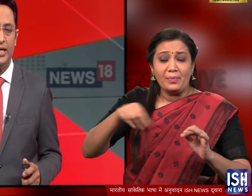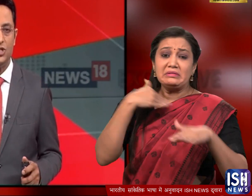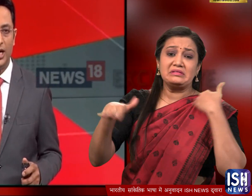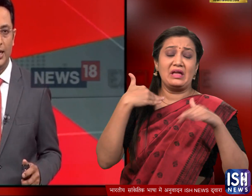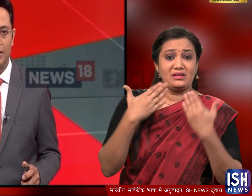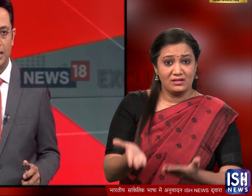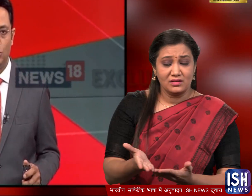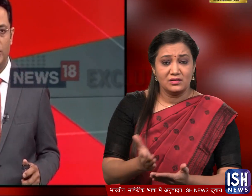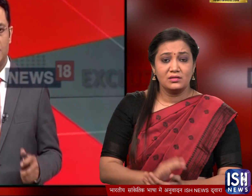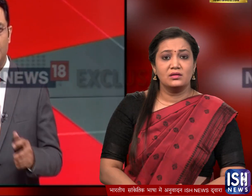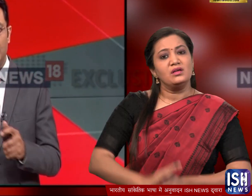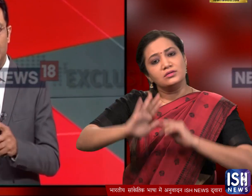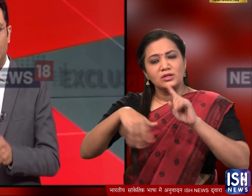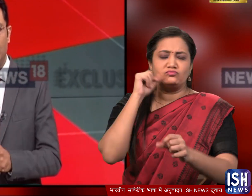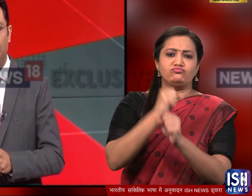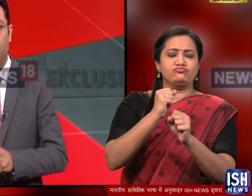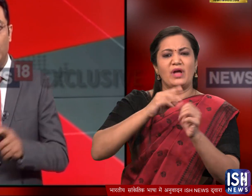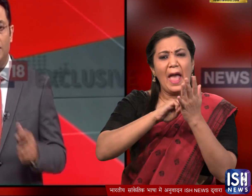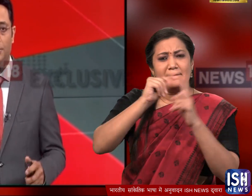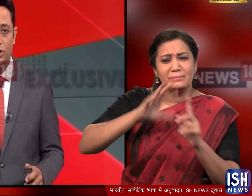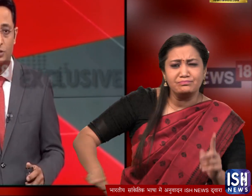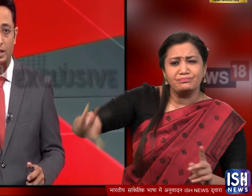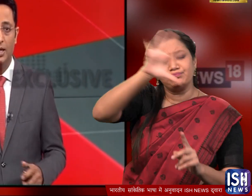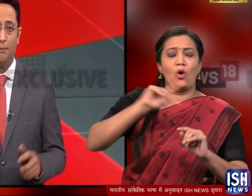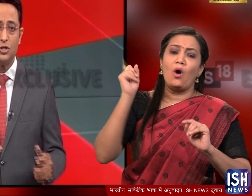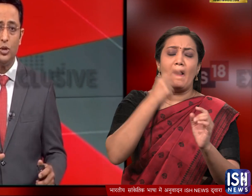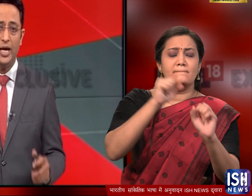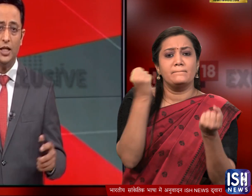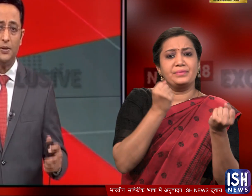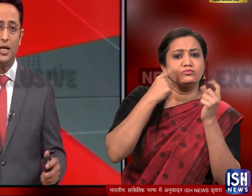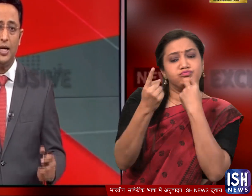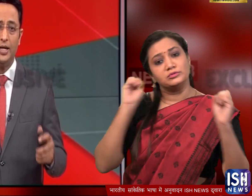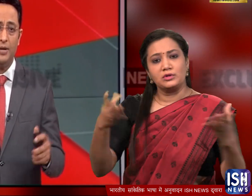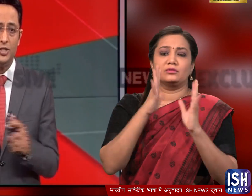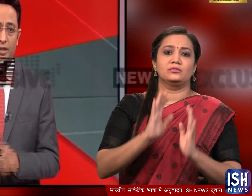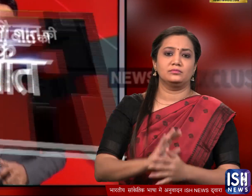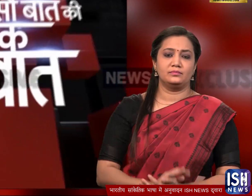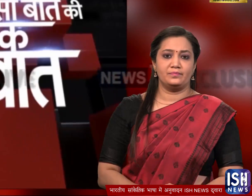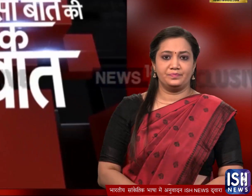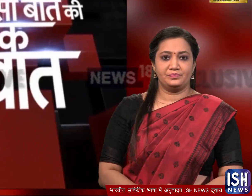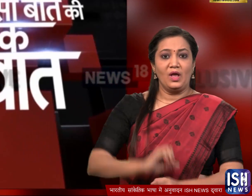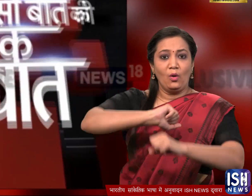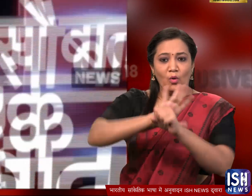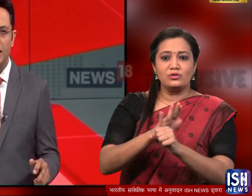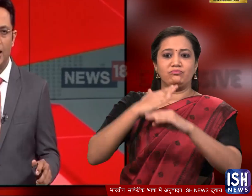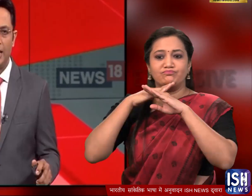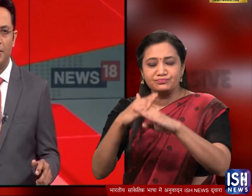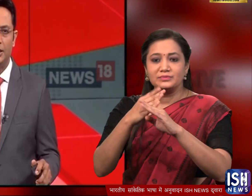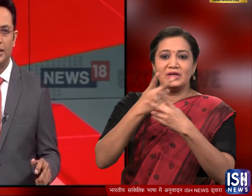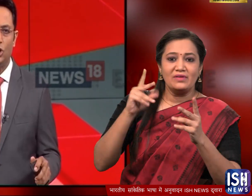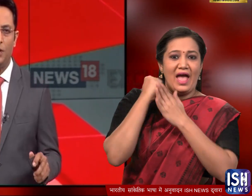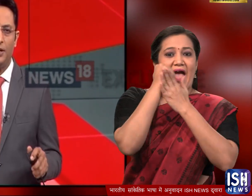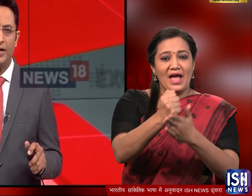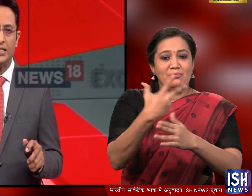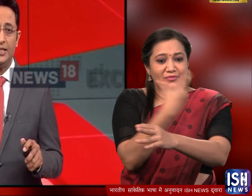लोगों के लिए जानलेवा साबित हुई, जिसके बाद सरकार ने पूरे मध्य प्रदेश में बसों की हालत पता लगाने का अभियान छेड़ दिया। कोरोना से लड़ाई में